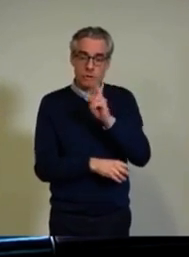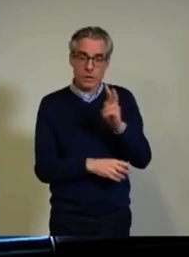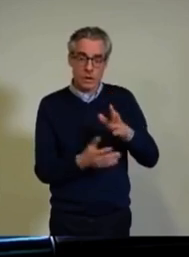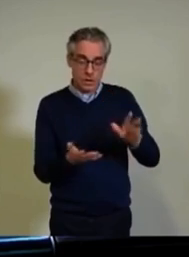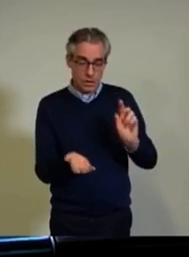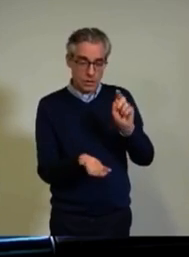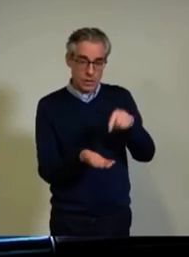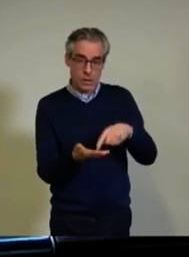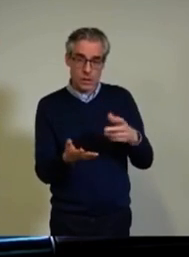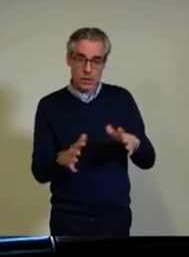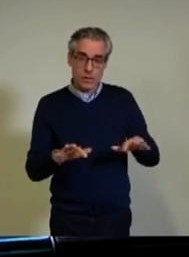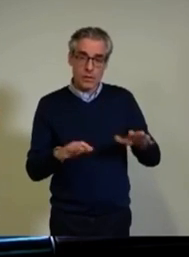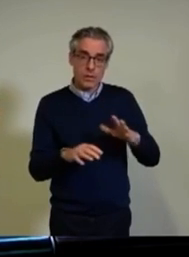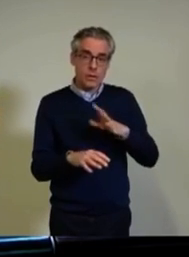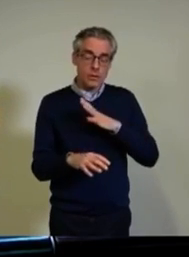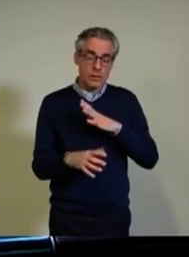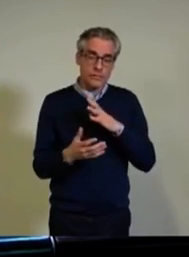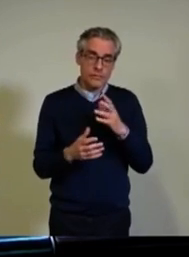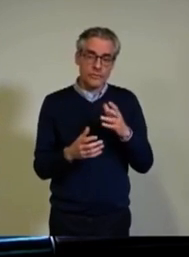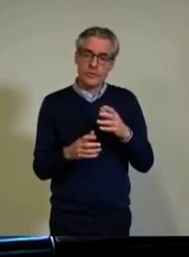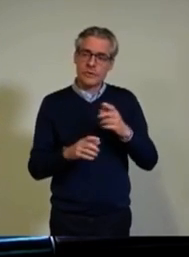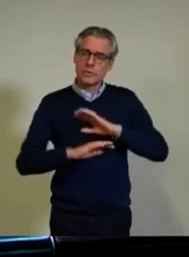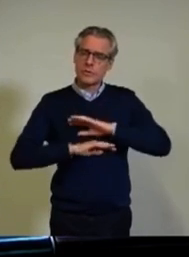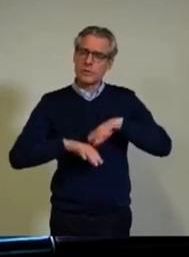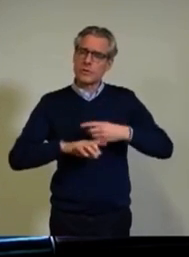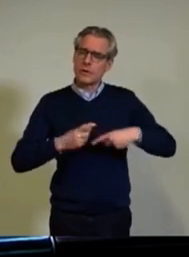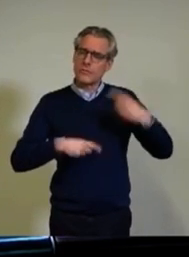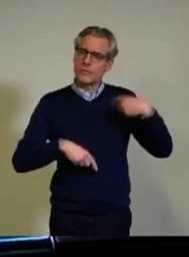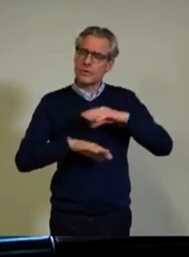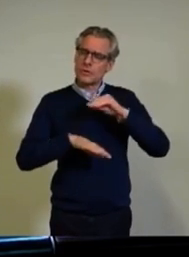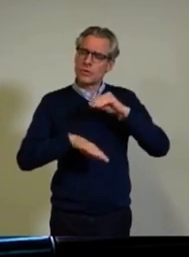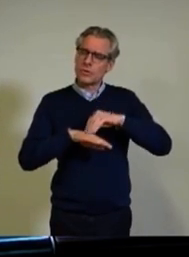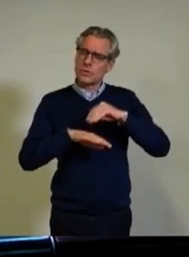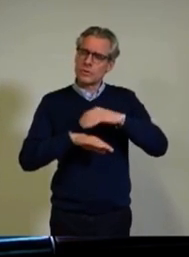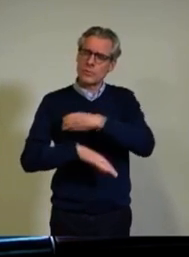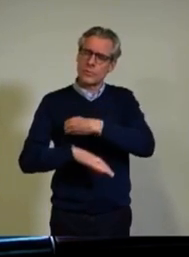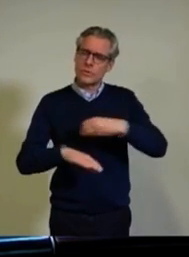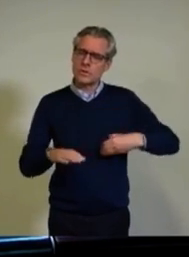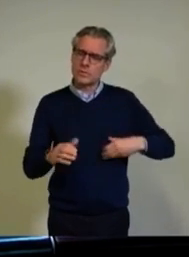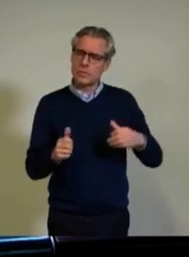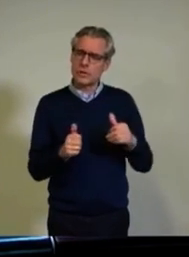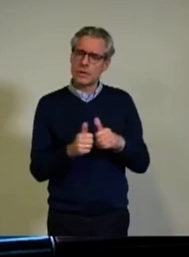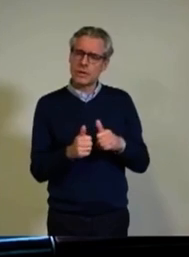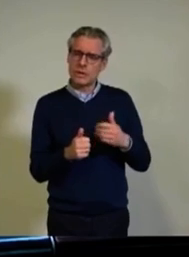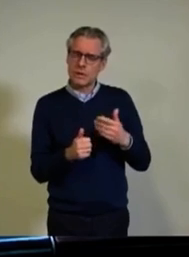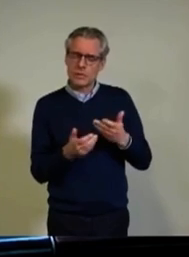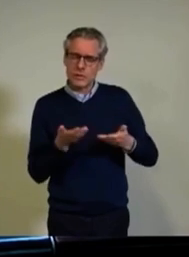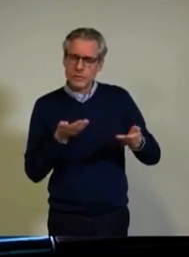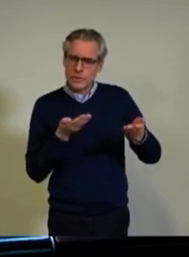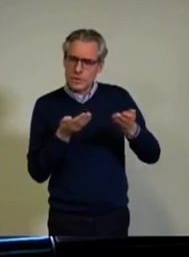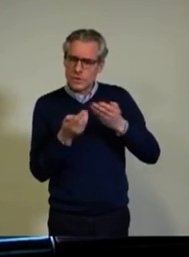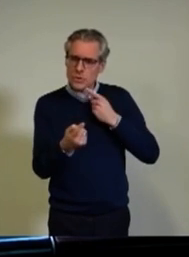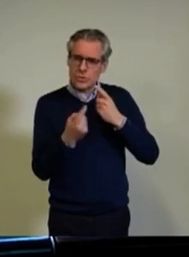lieu participait. On avait eu lors d'un dernier conseil municipal avec Monsieur Amismi